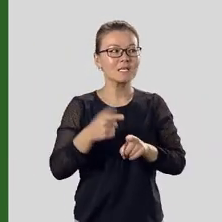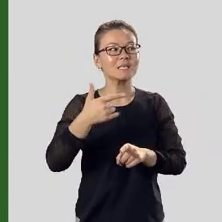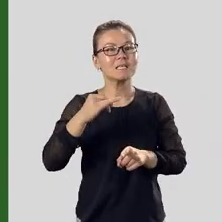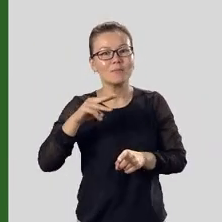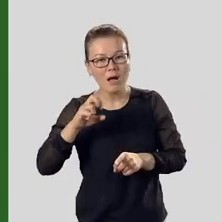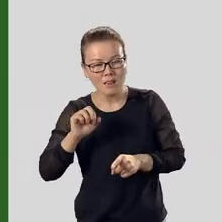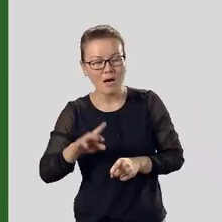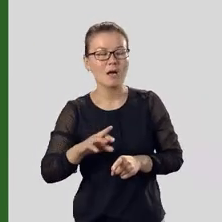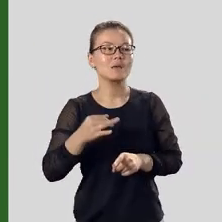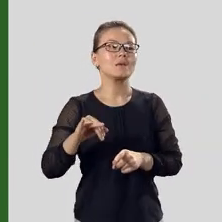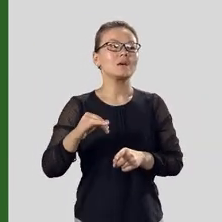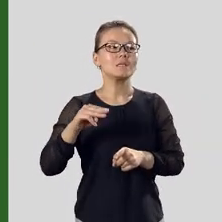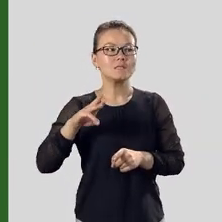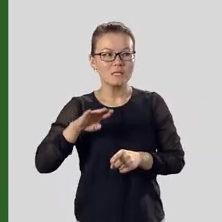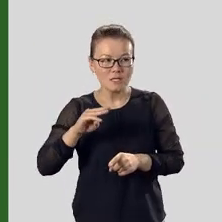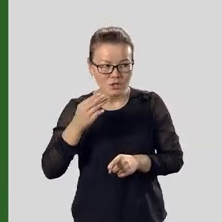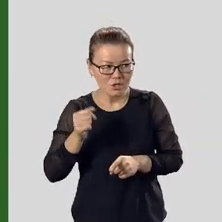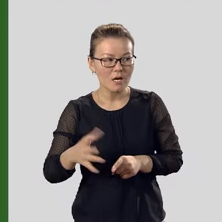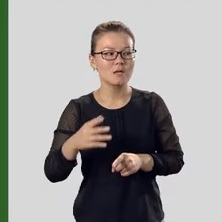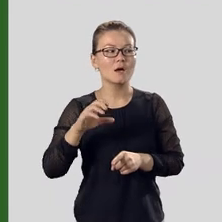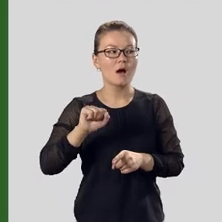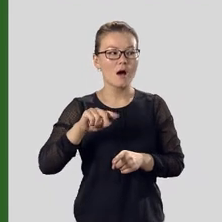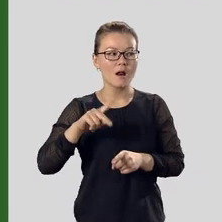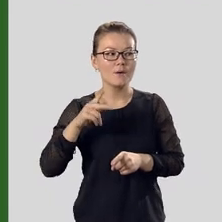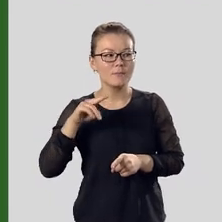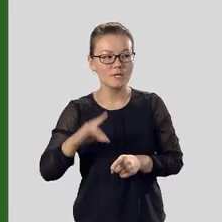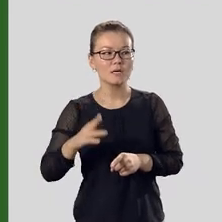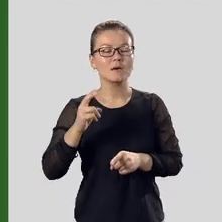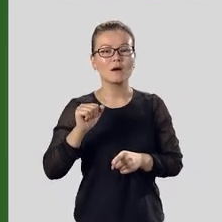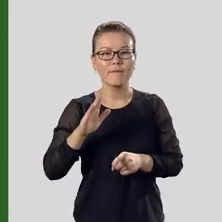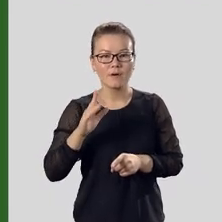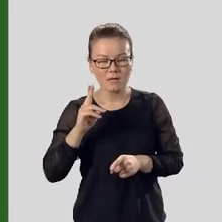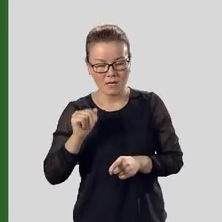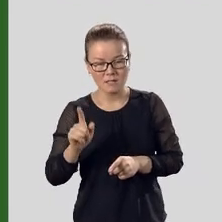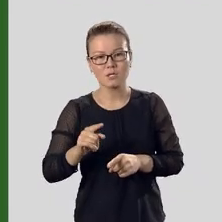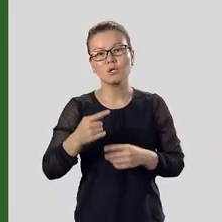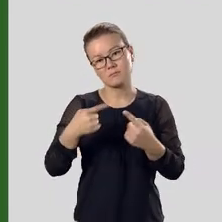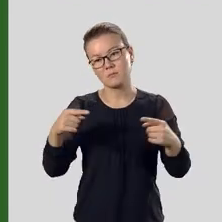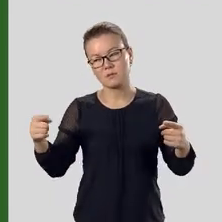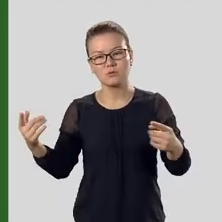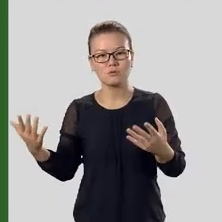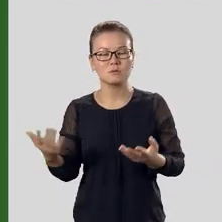Гималаи, Тянь-Шань, Альпы, Кавказ и многие другие.